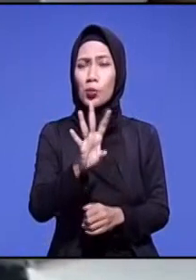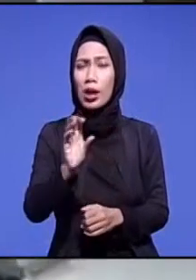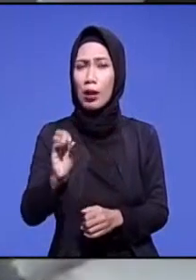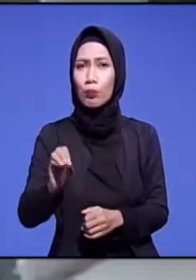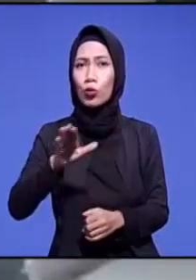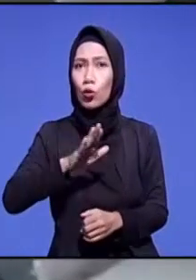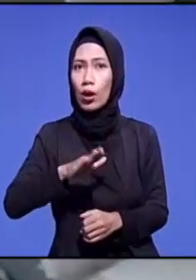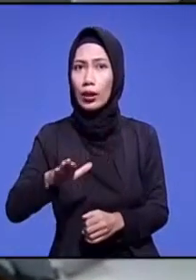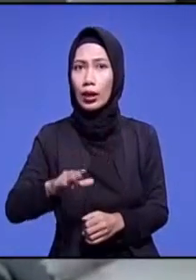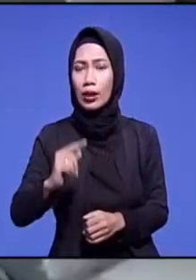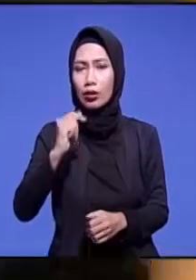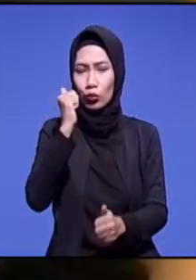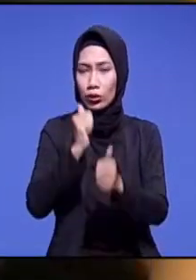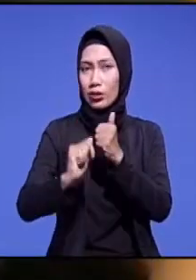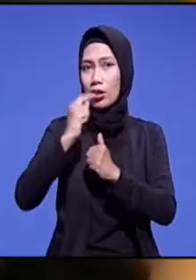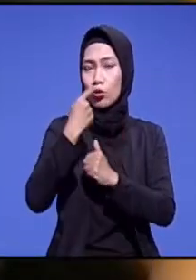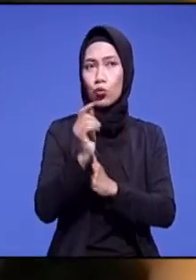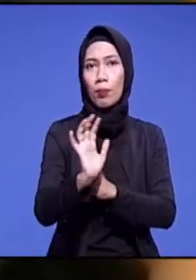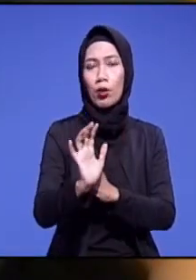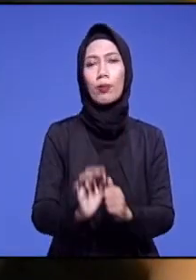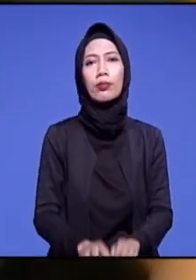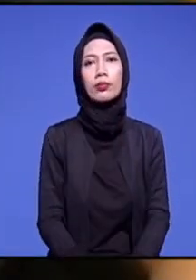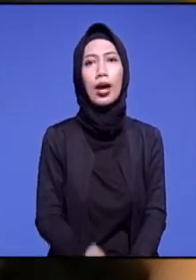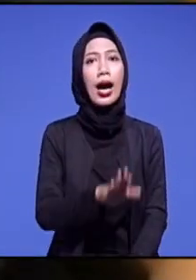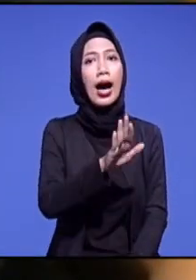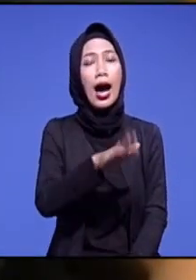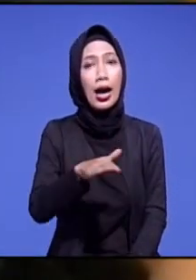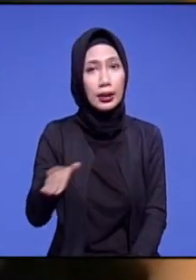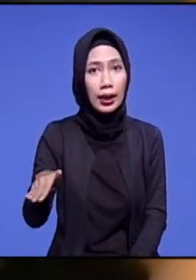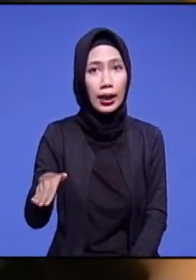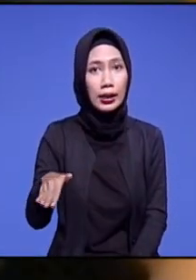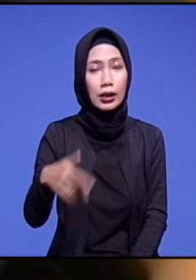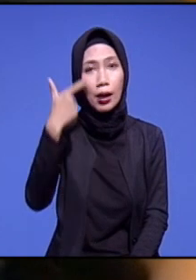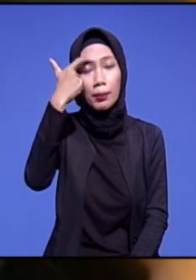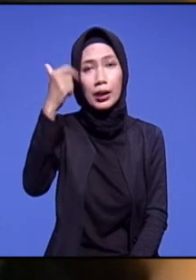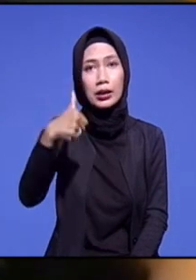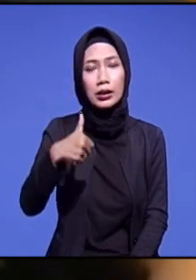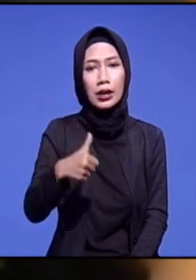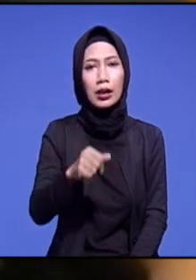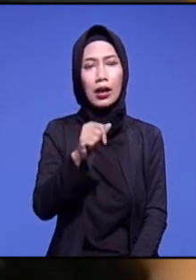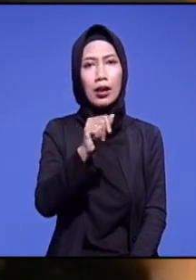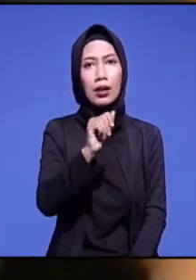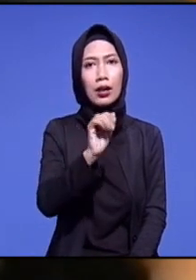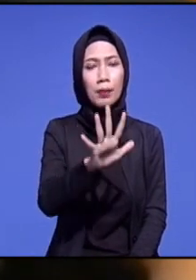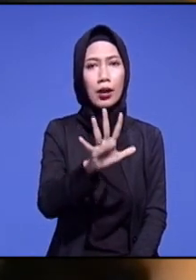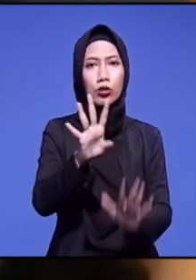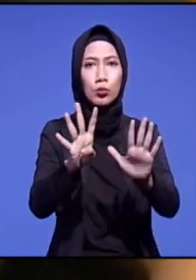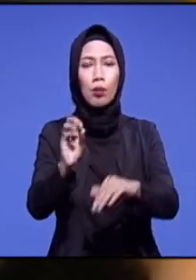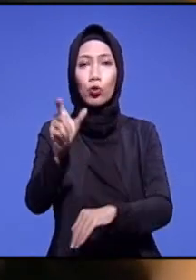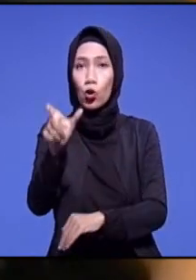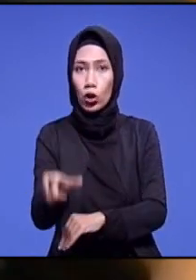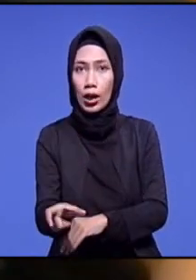hingga kini belum menjalani swab. Pas santrinya kurang lebih ada 590 orang,